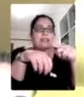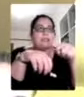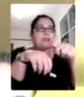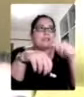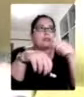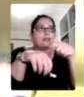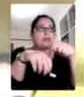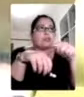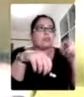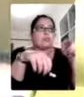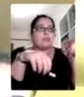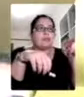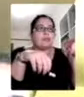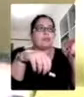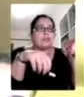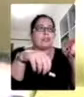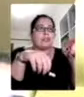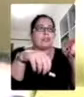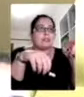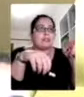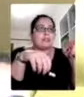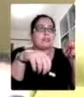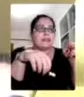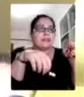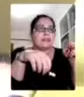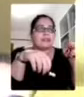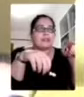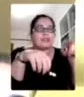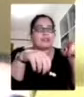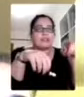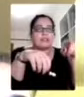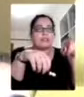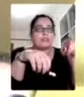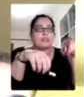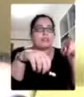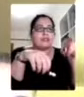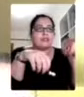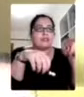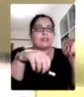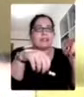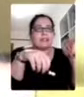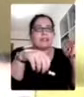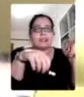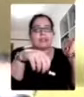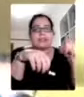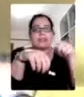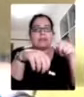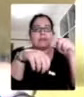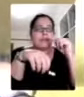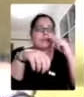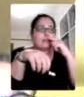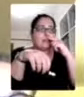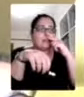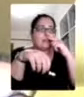söylediklerine ilave olarak şunu söyleyeceğim. Hüsnü de bizi izlemeye başlamış gördüğüm kadarıyla. Hüsnü ve Günay